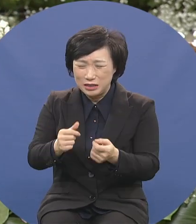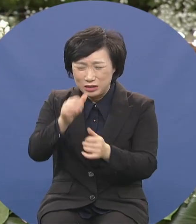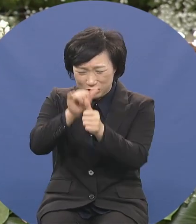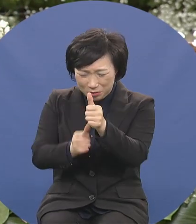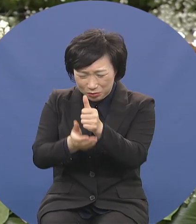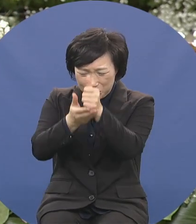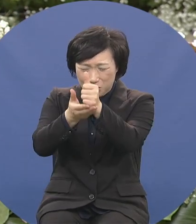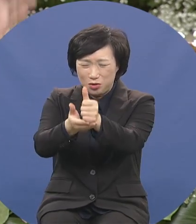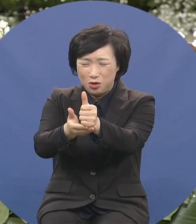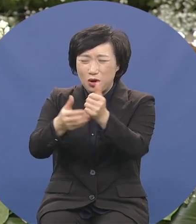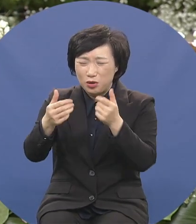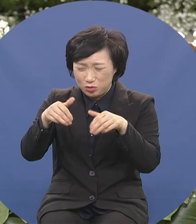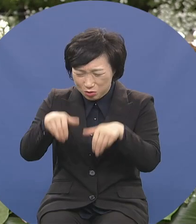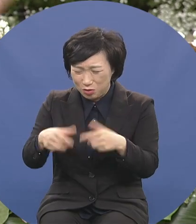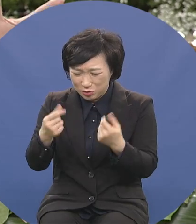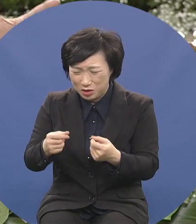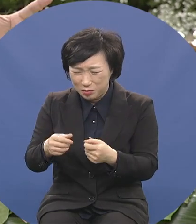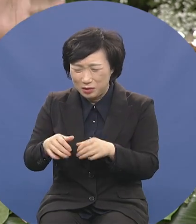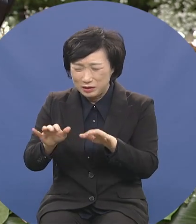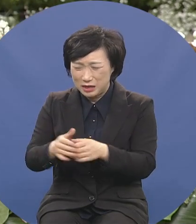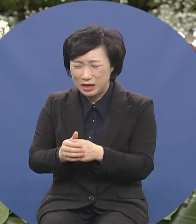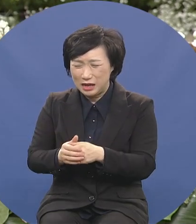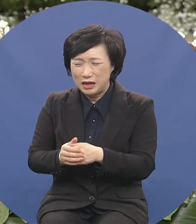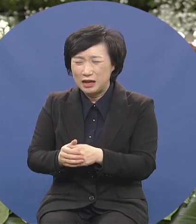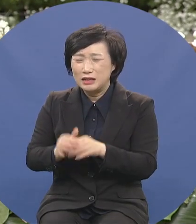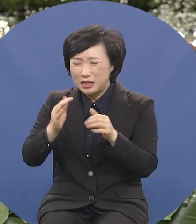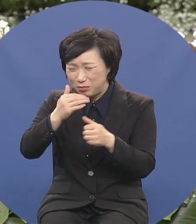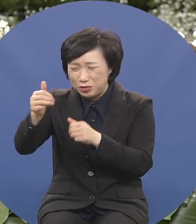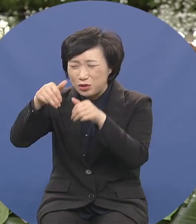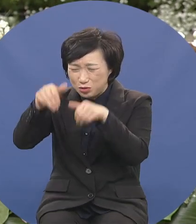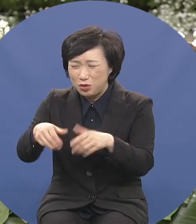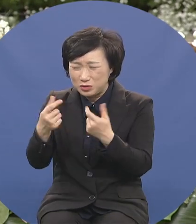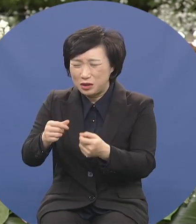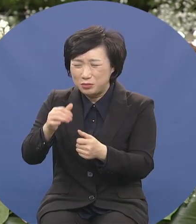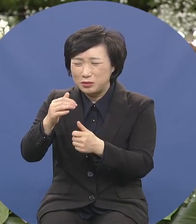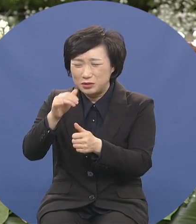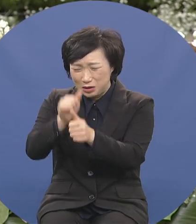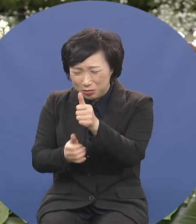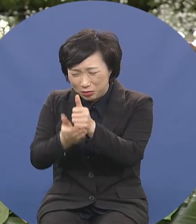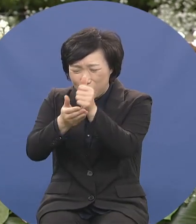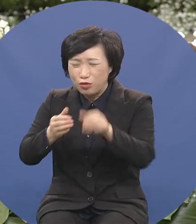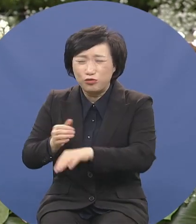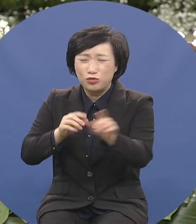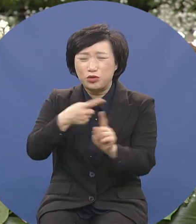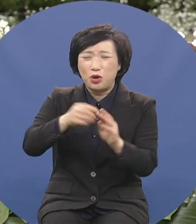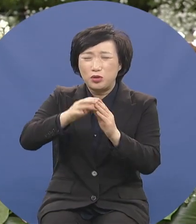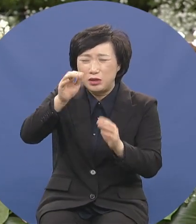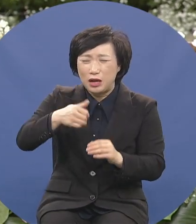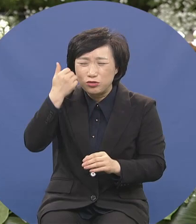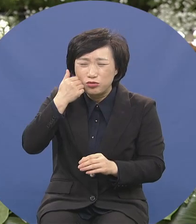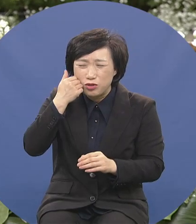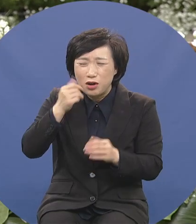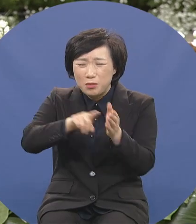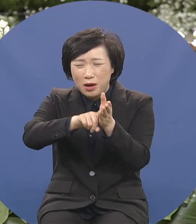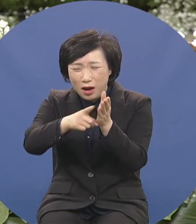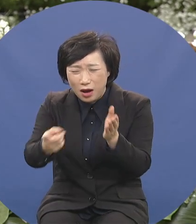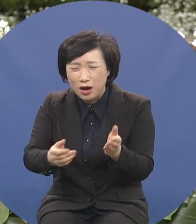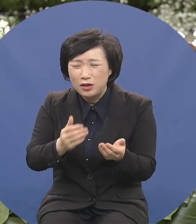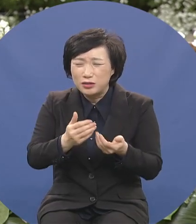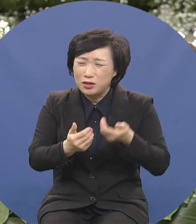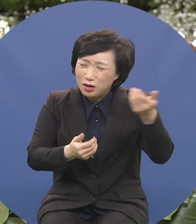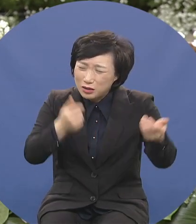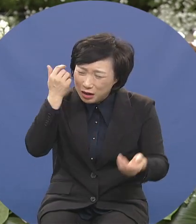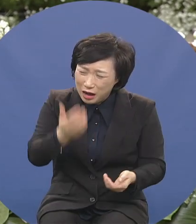종처럼 섬기고 하인처럼 섬기고 사원처럼 섬겼으면 누가 우리 교회에서 한 사람을 놓치겠습니까?